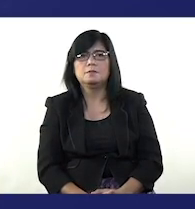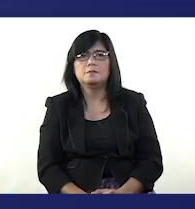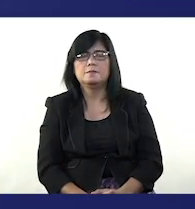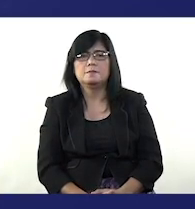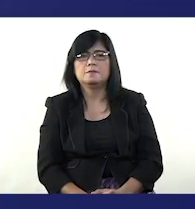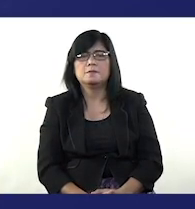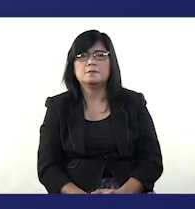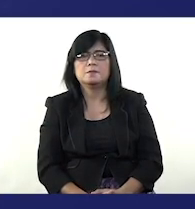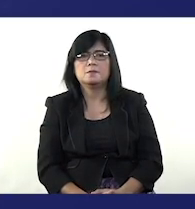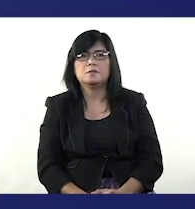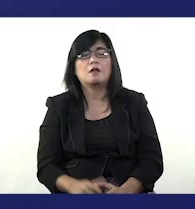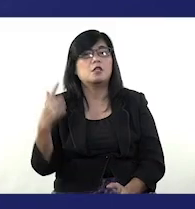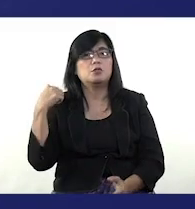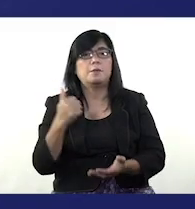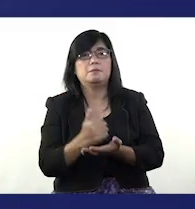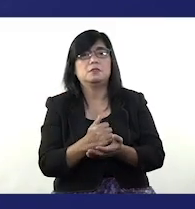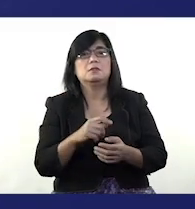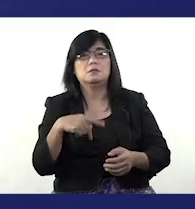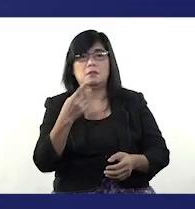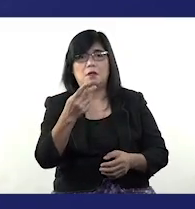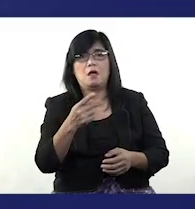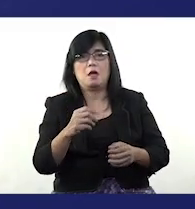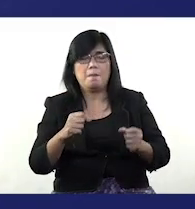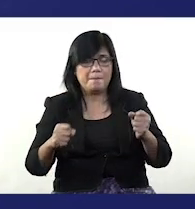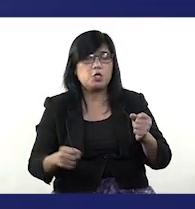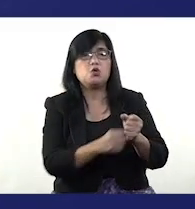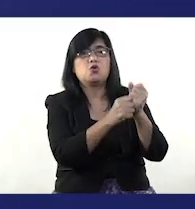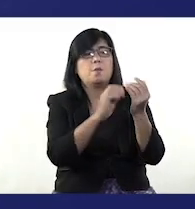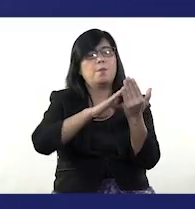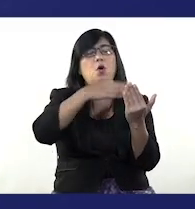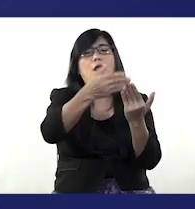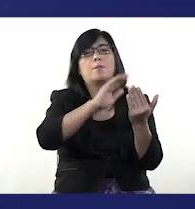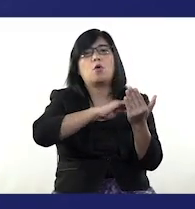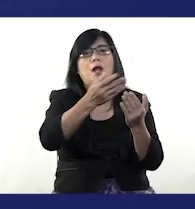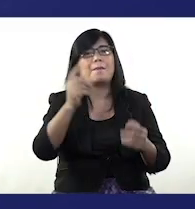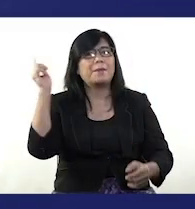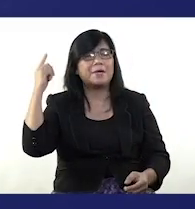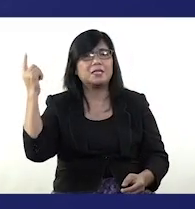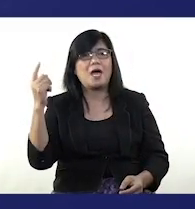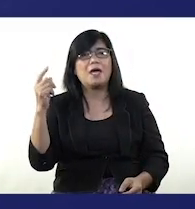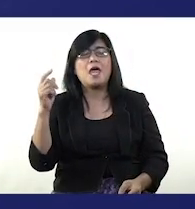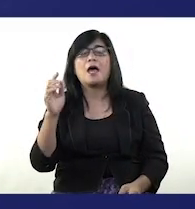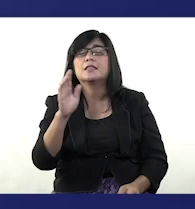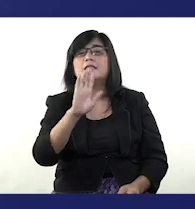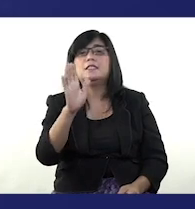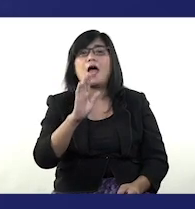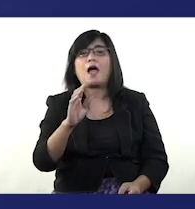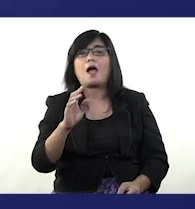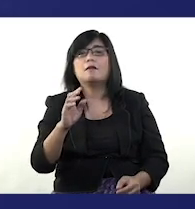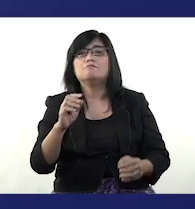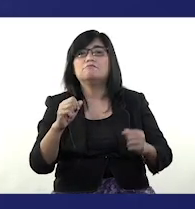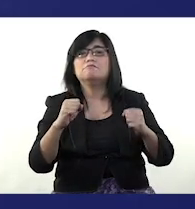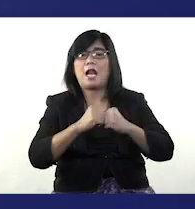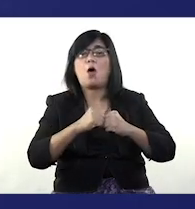minta pemerintah tanggung jawab kita mendukung program-program pemerintah yang tidak bertentangan dengan firman Tuhan